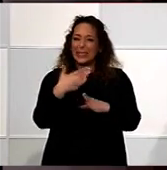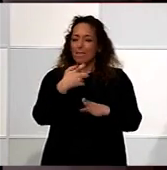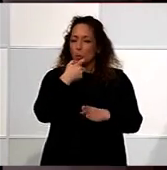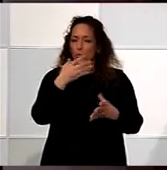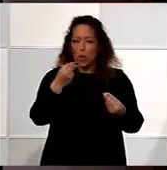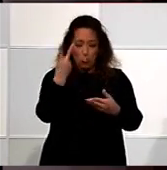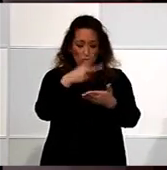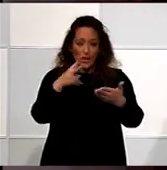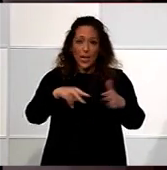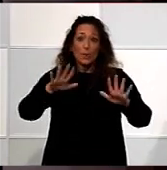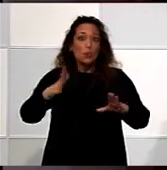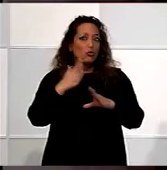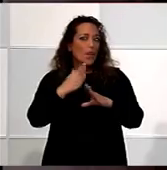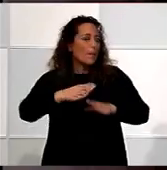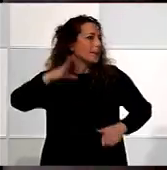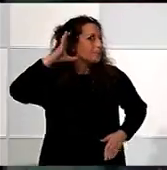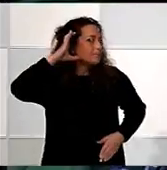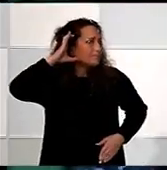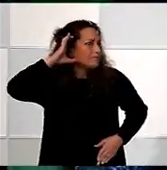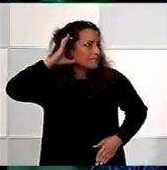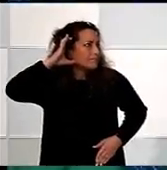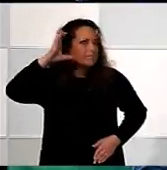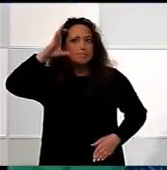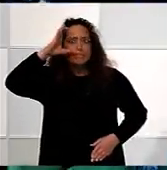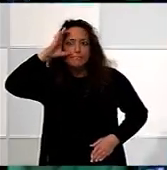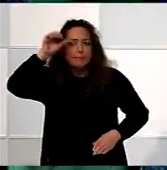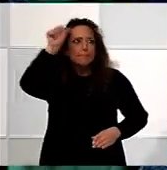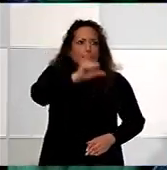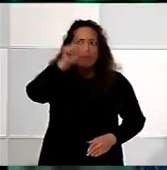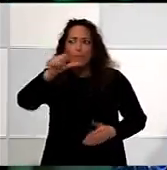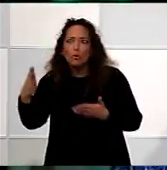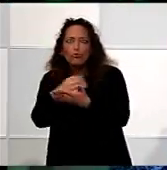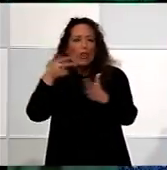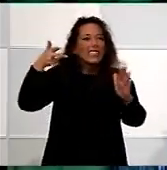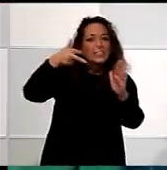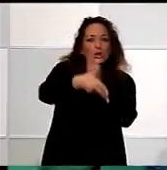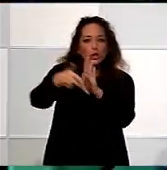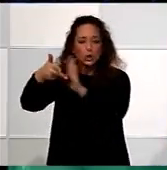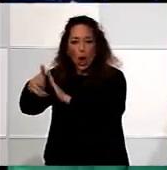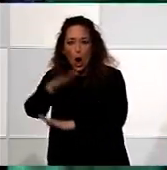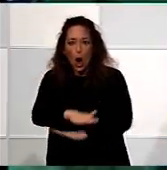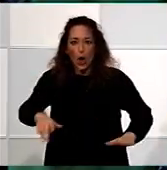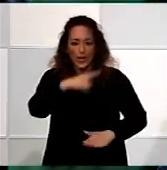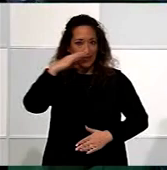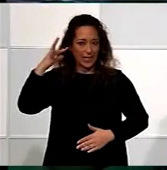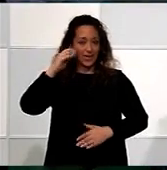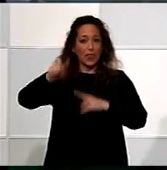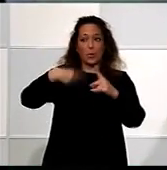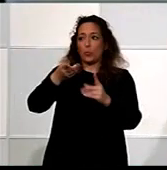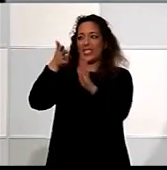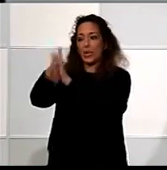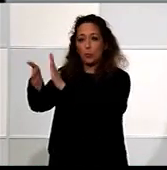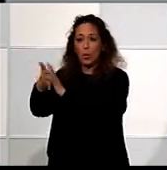escoltar totes les històries de tots els nens i les nenes. I llavors els hi explico a Ses Majestats, però el Rei Melció a vegades se'ns